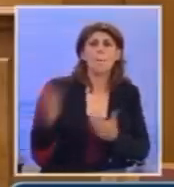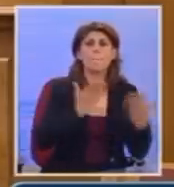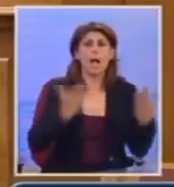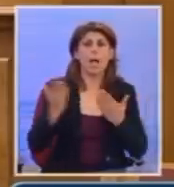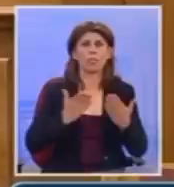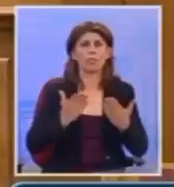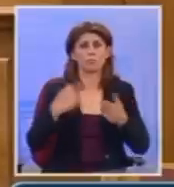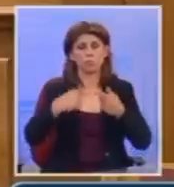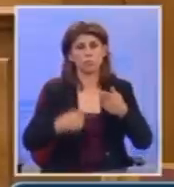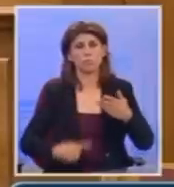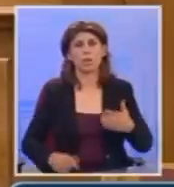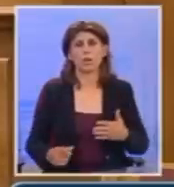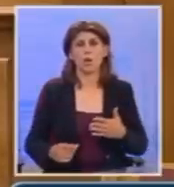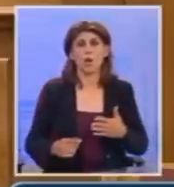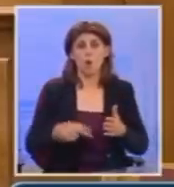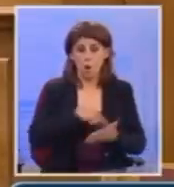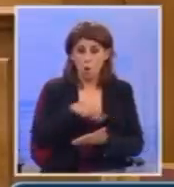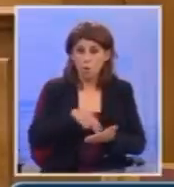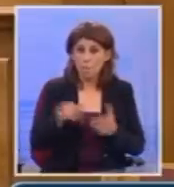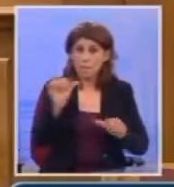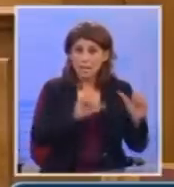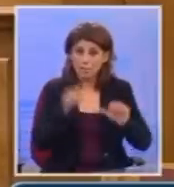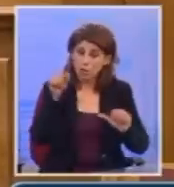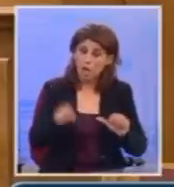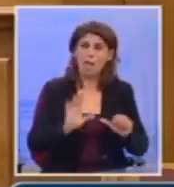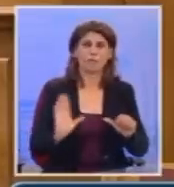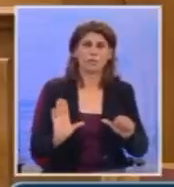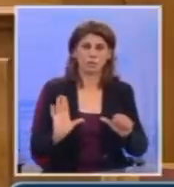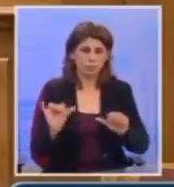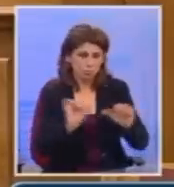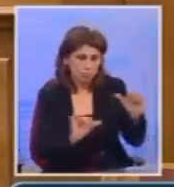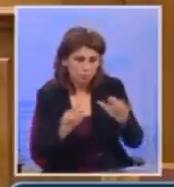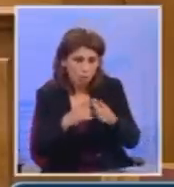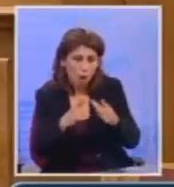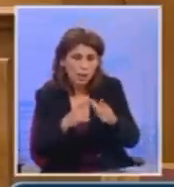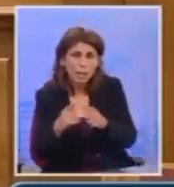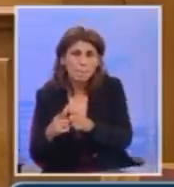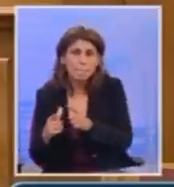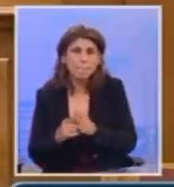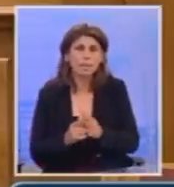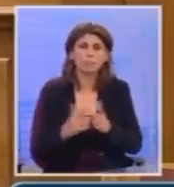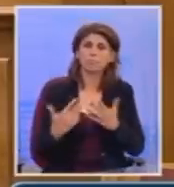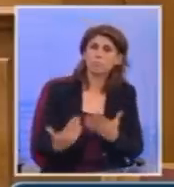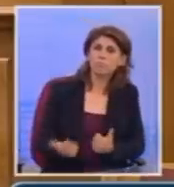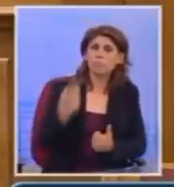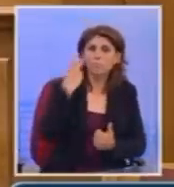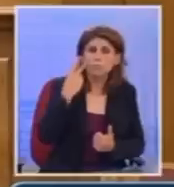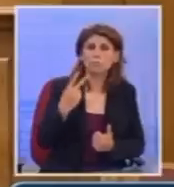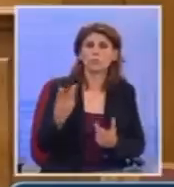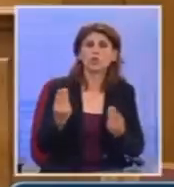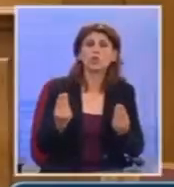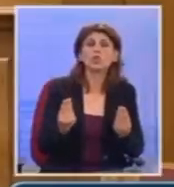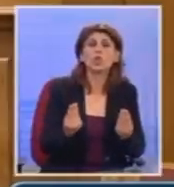Ο ρόλος των πειραματικών άλλωστε είναι ακριβώς αυτός. Να πειραματίζονται αξιοποιώντας το